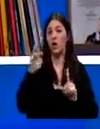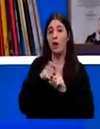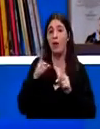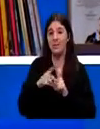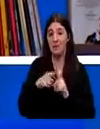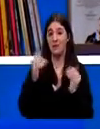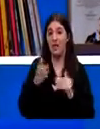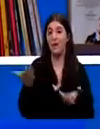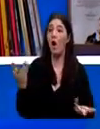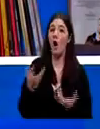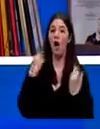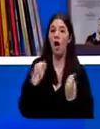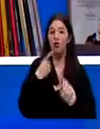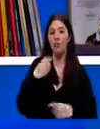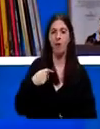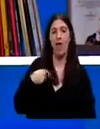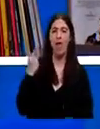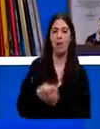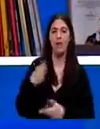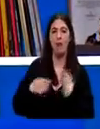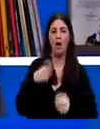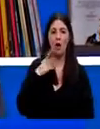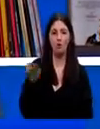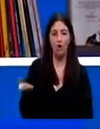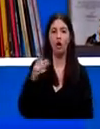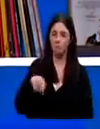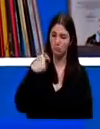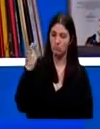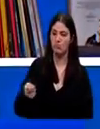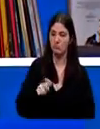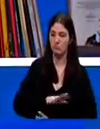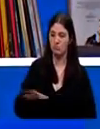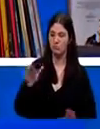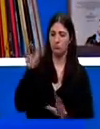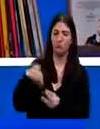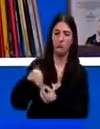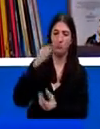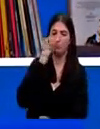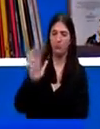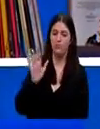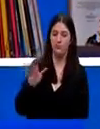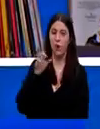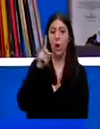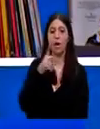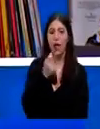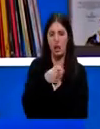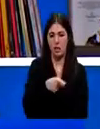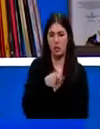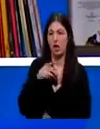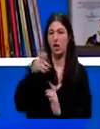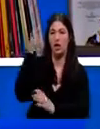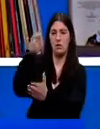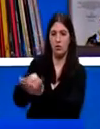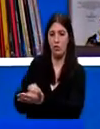hesabı geldi ya, aa iyi diyor, ben yatırayım bankaya diyor bunu. Yatırıyor. Kur 12 liradan